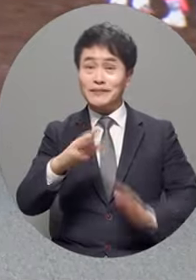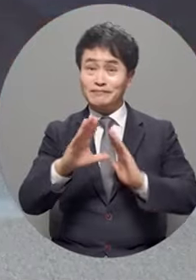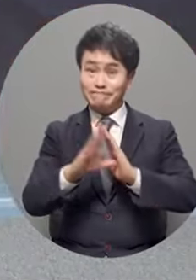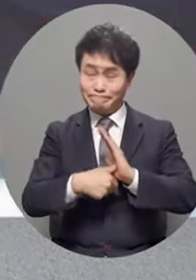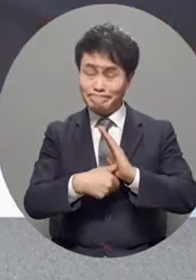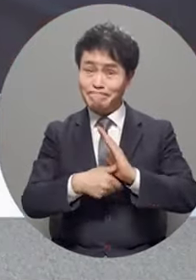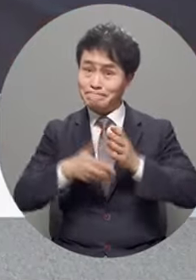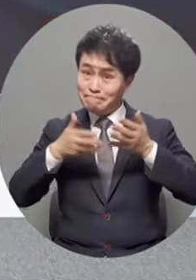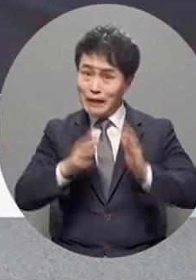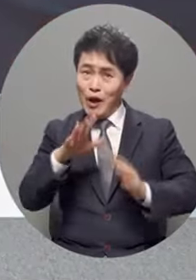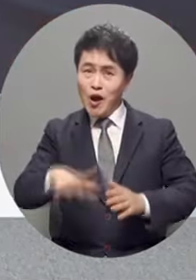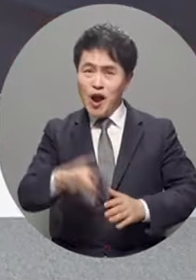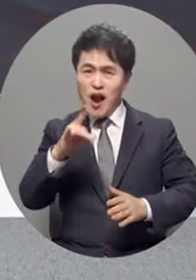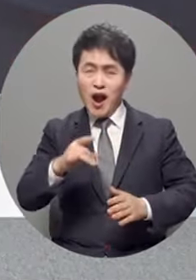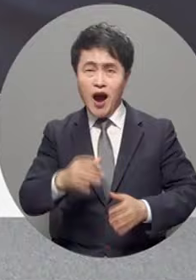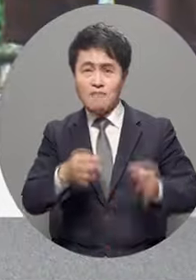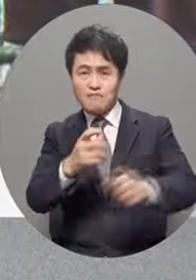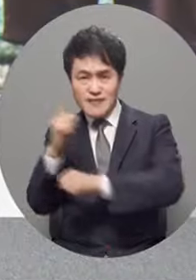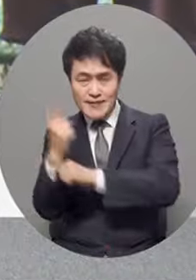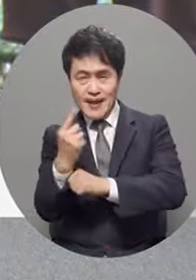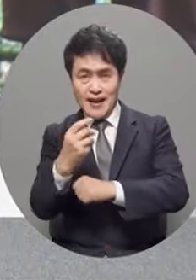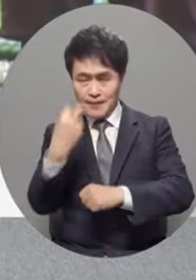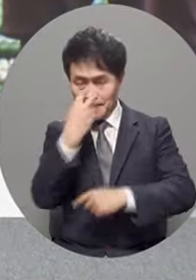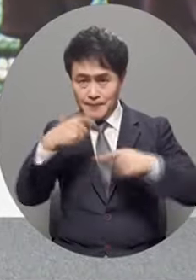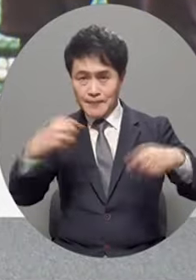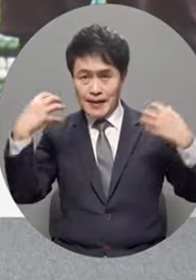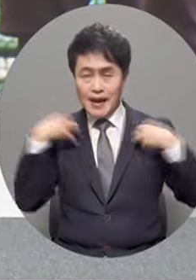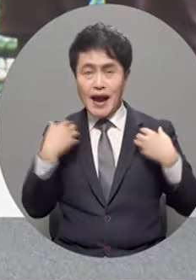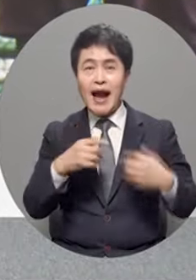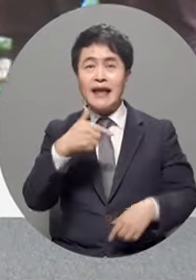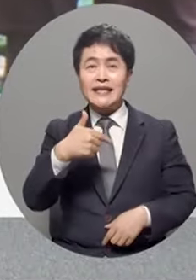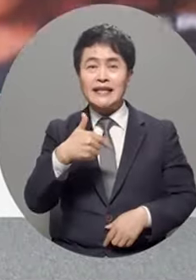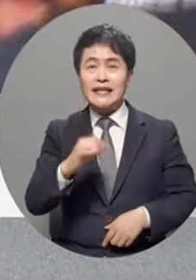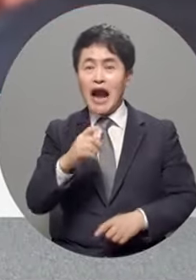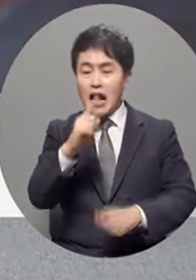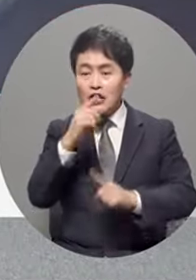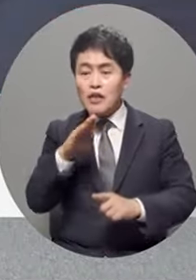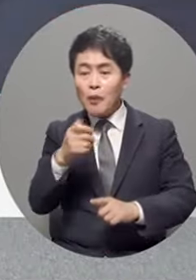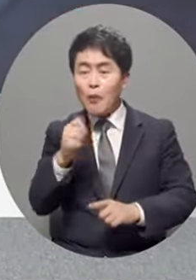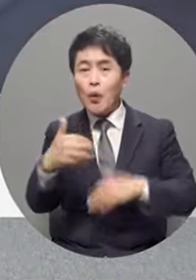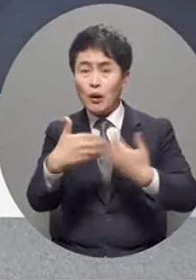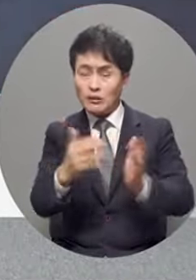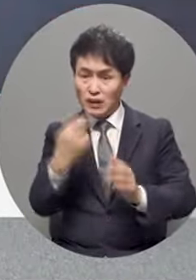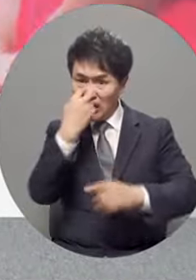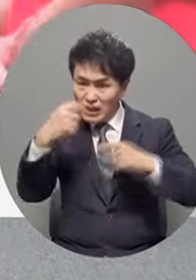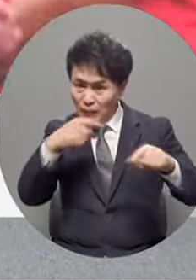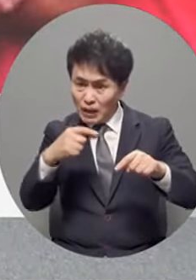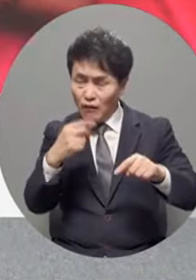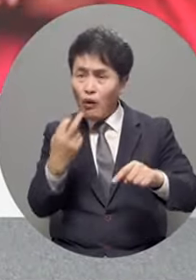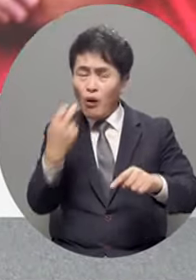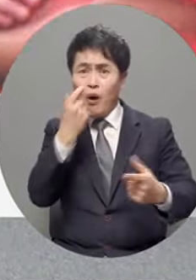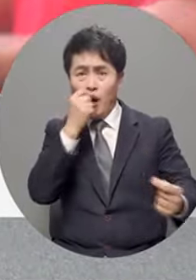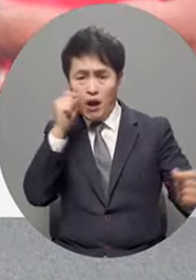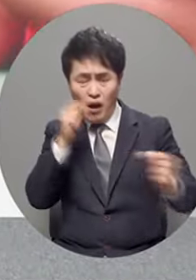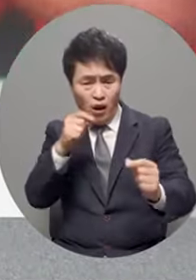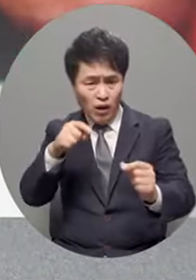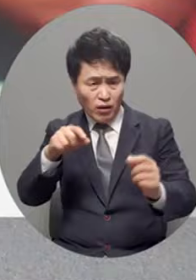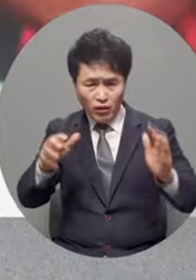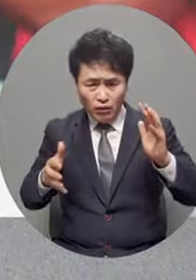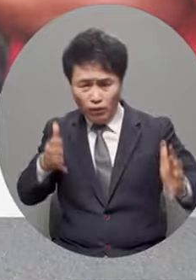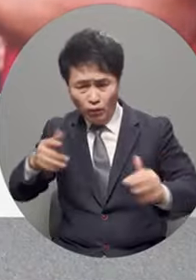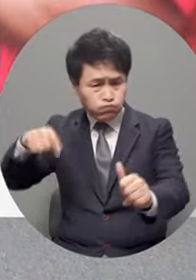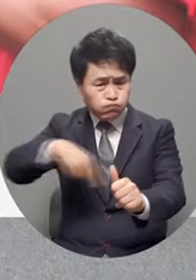1980년대생으로 처음으로 프로야구 사령탑을 맡게 된 기아의 이범호 감독. 감독이 아니라 형 같은 친근한 리더십으로 어수선했던 팀